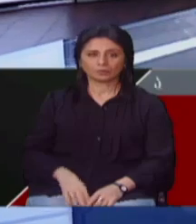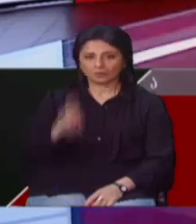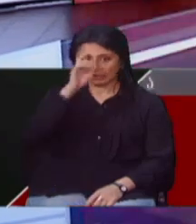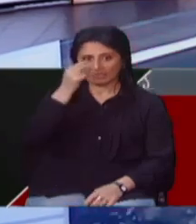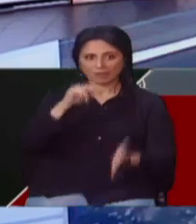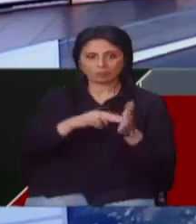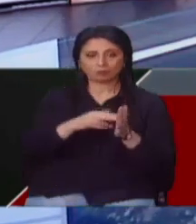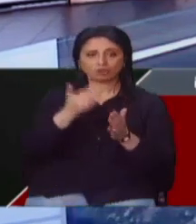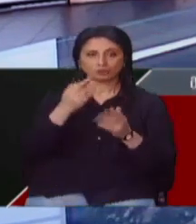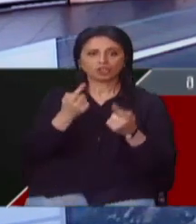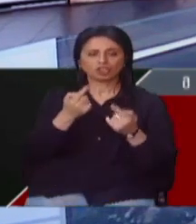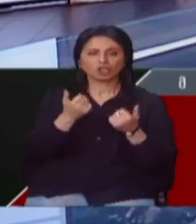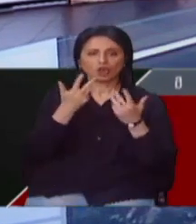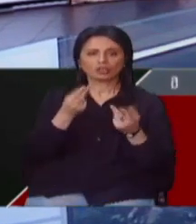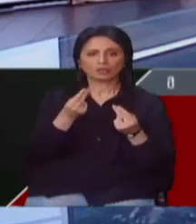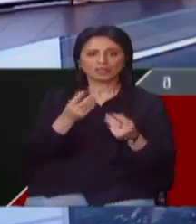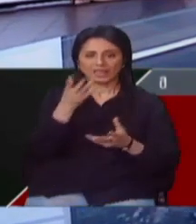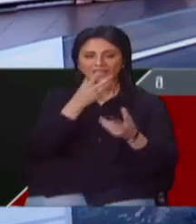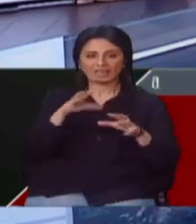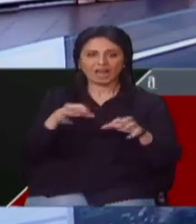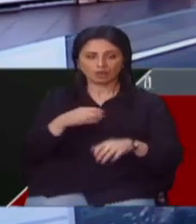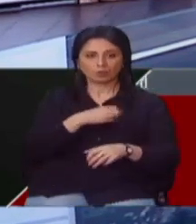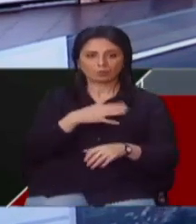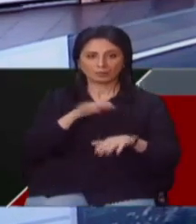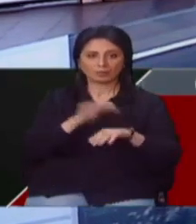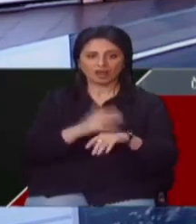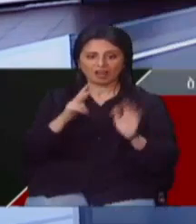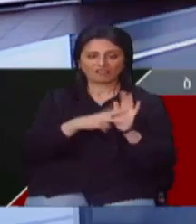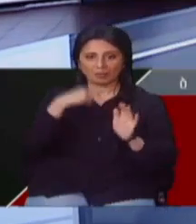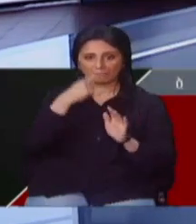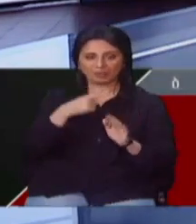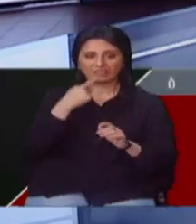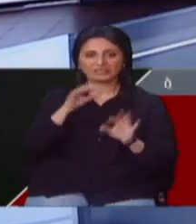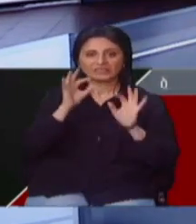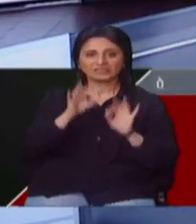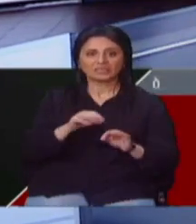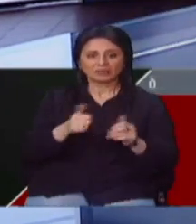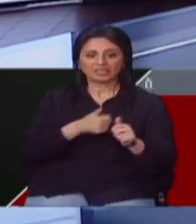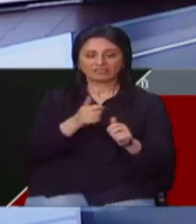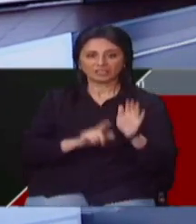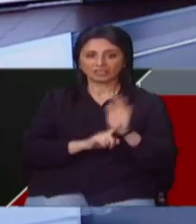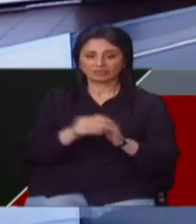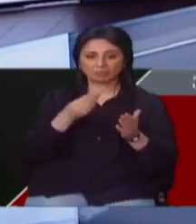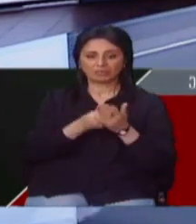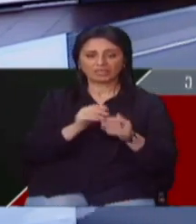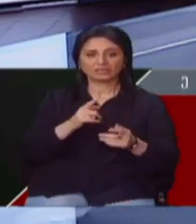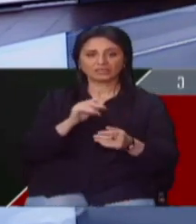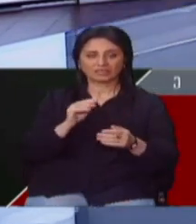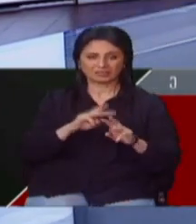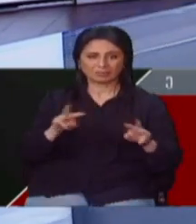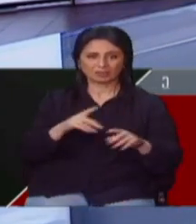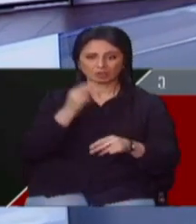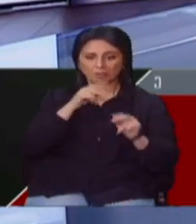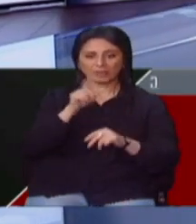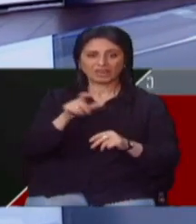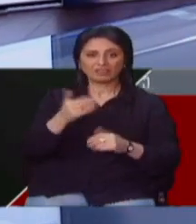სახელმწიფო ბიუჯეტის კუთვნილი დიდი ოდენობით თანხის თაღლი თურად დაუფლების ფაქტებზე რვა პირის მიმართ სისხლის სამართლებრივი დევნა დაიწყო. ფინანსთა სამისოს ინფორმაციით